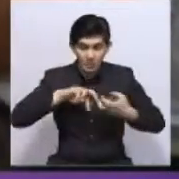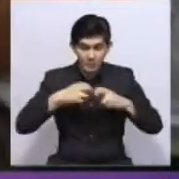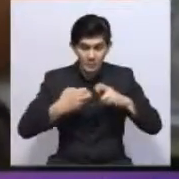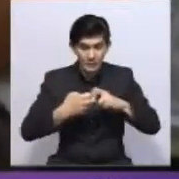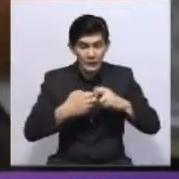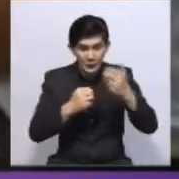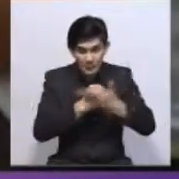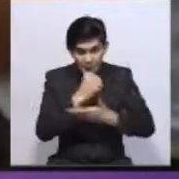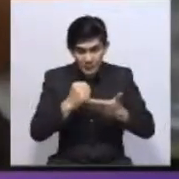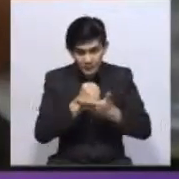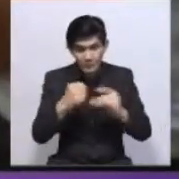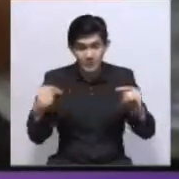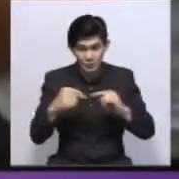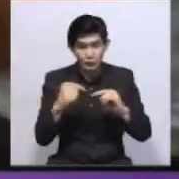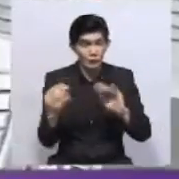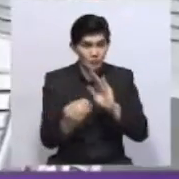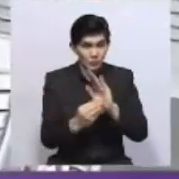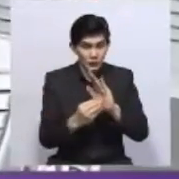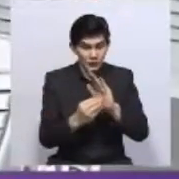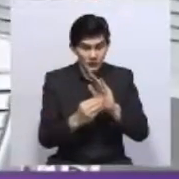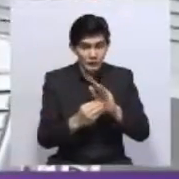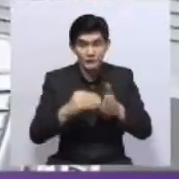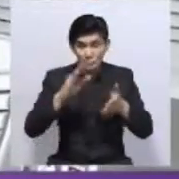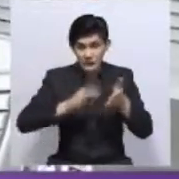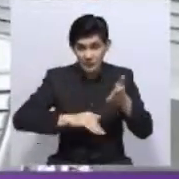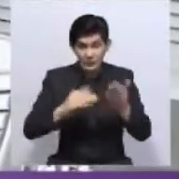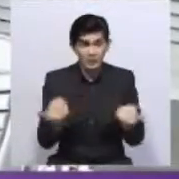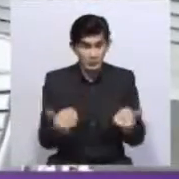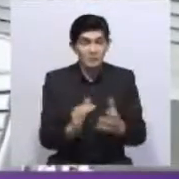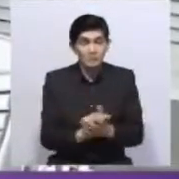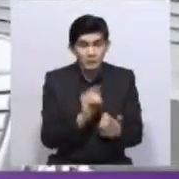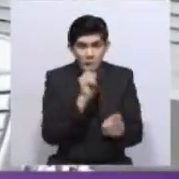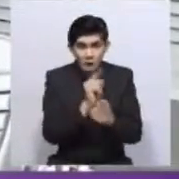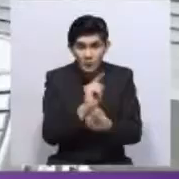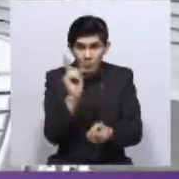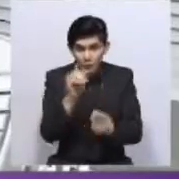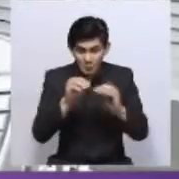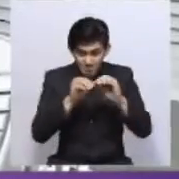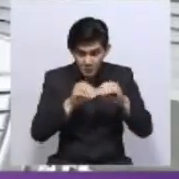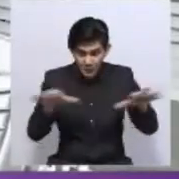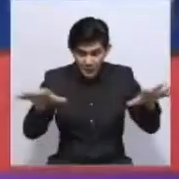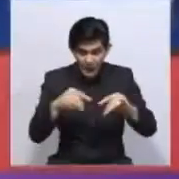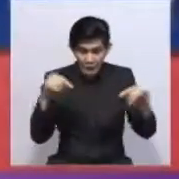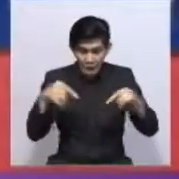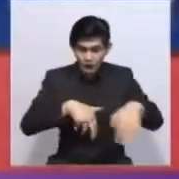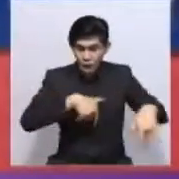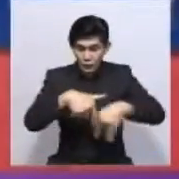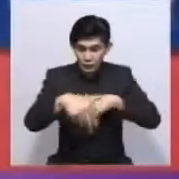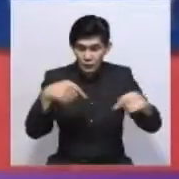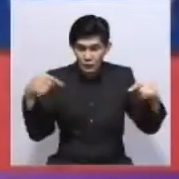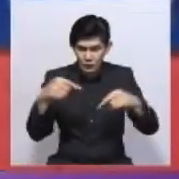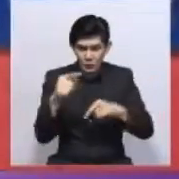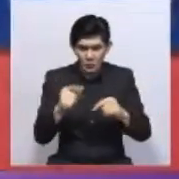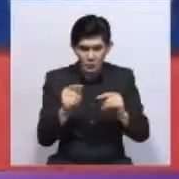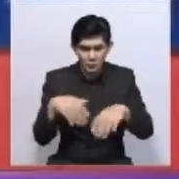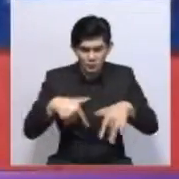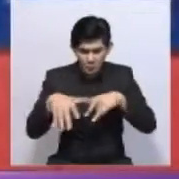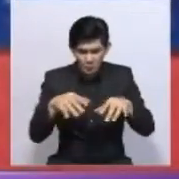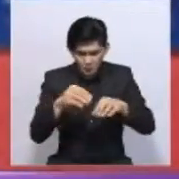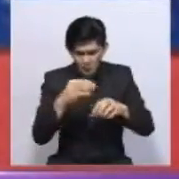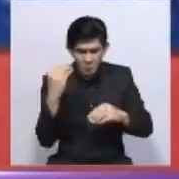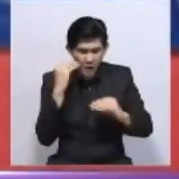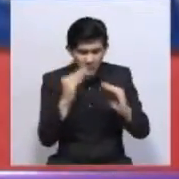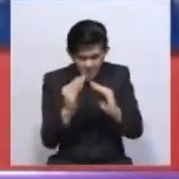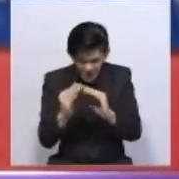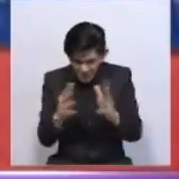หายาเสพติดในพื้นที่เขตสวนหลวงหรือว่ากรุงเทพใต้นั้นนะครับพบว่ามีการแพร่ระบาดในชุมชนในพื้นที่แออัดมี